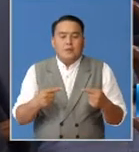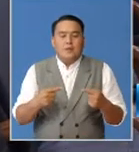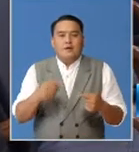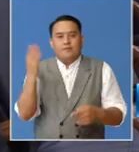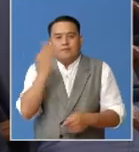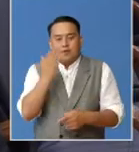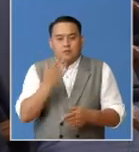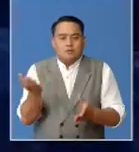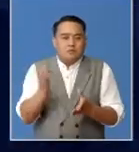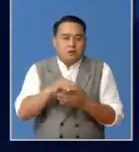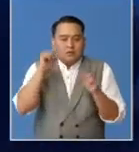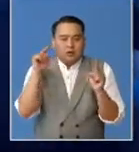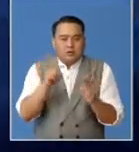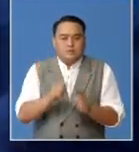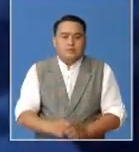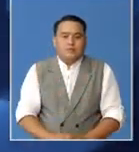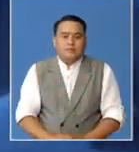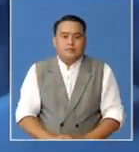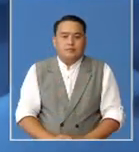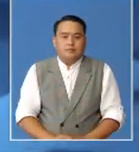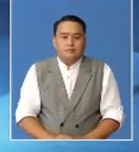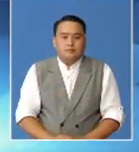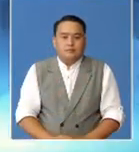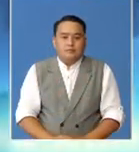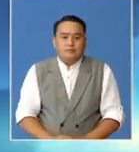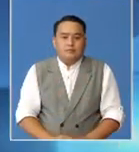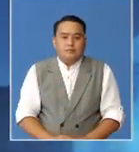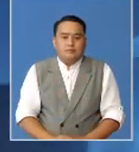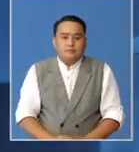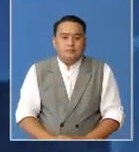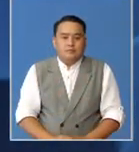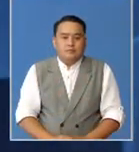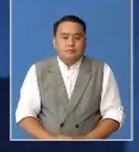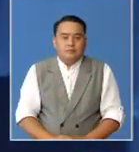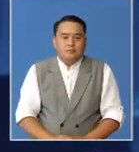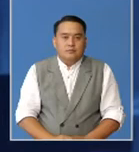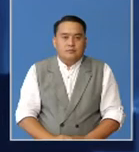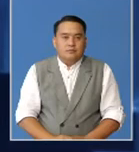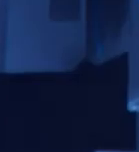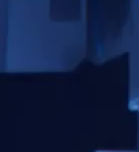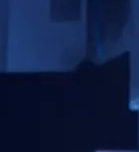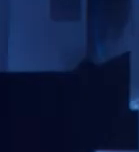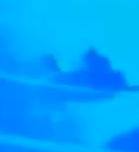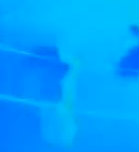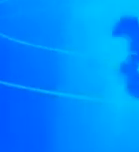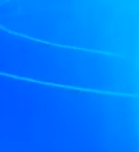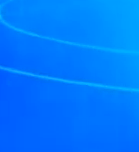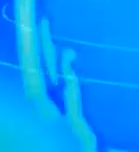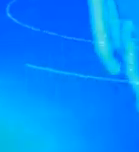фильмдермен көпшілікке таныс. Қамшат Мұхамеджан, Айбек Ақшолақов, Жетісу арнасы, Талдықорған.